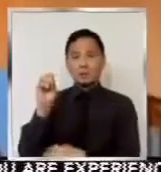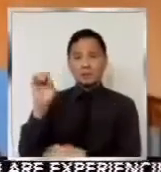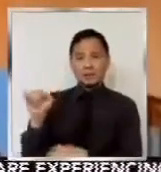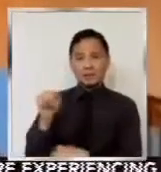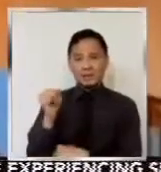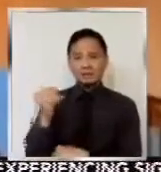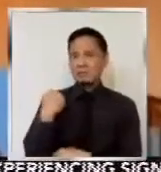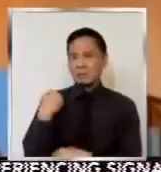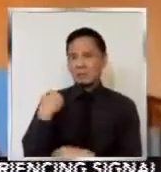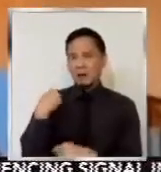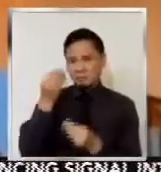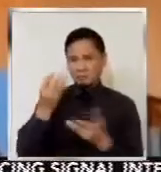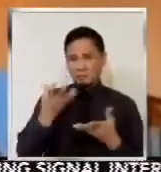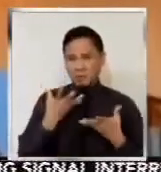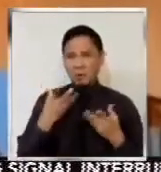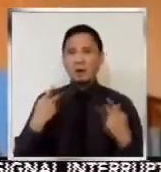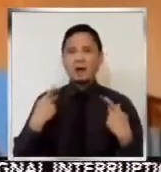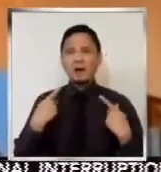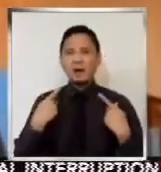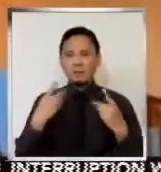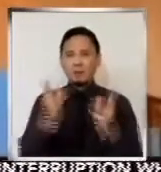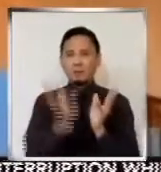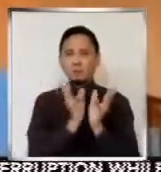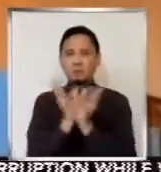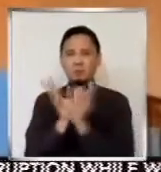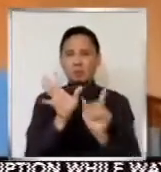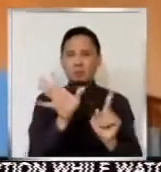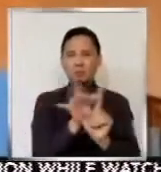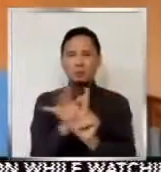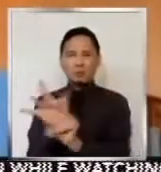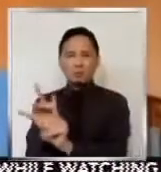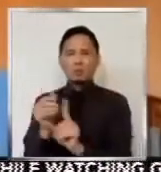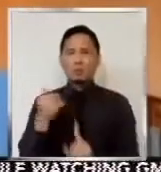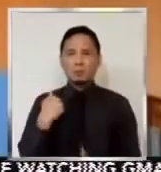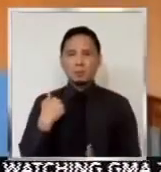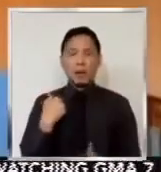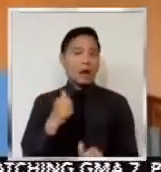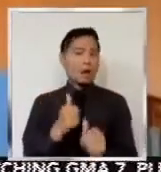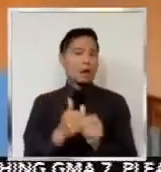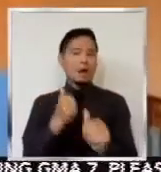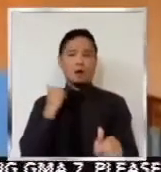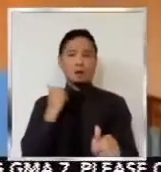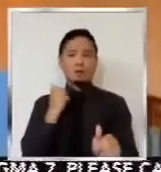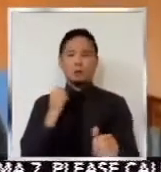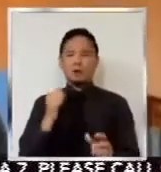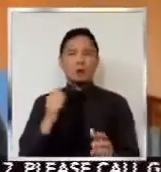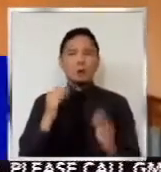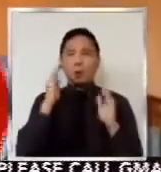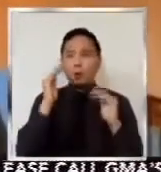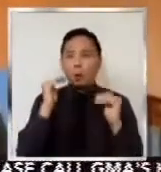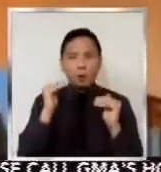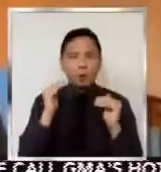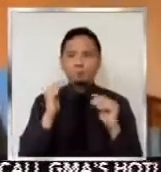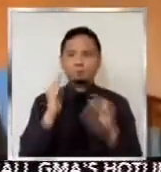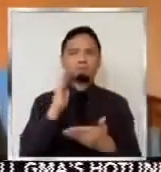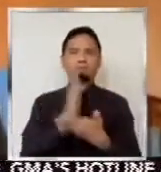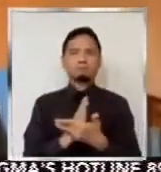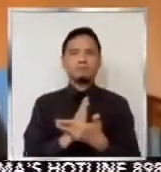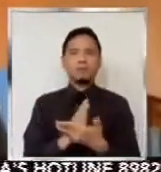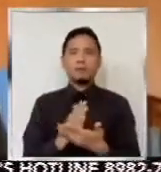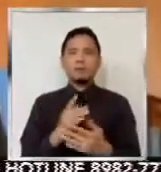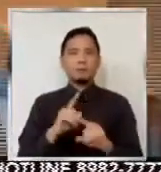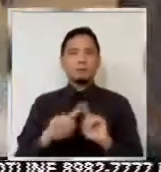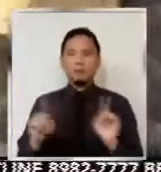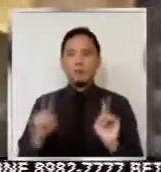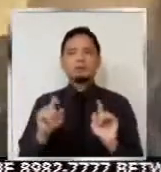strain, we want to make sure na wag na magkaroon. Alam ko, it's impossible, pero if we can delay it, so much